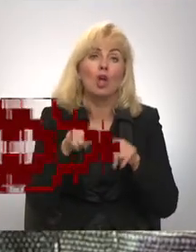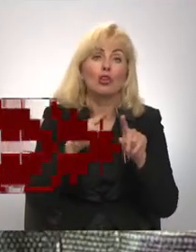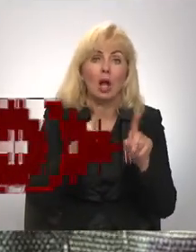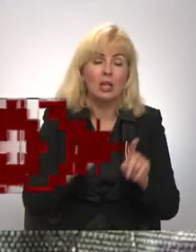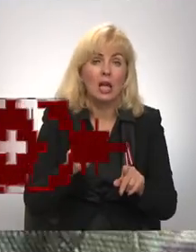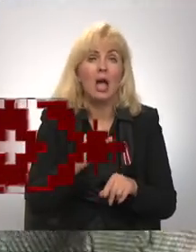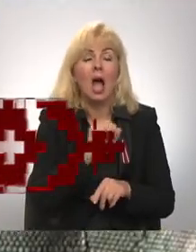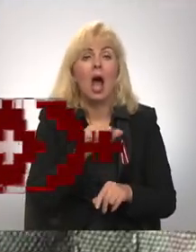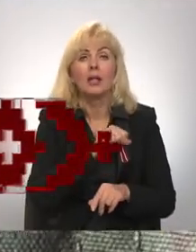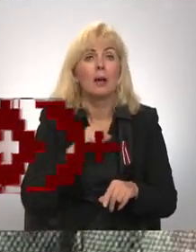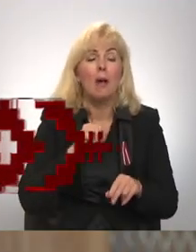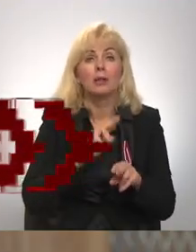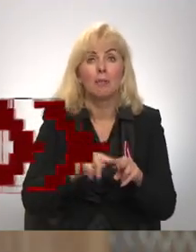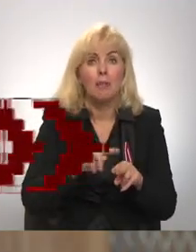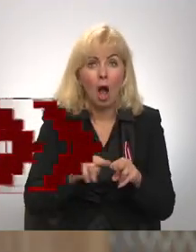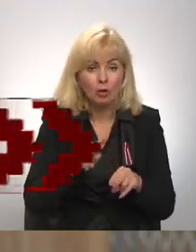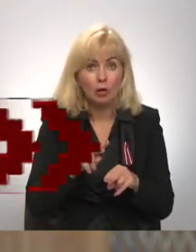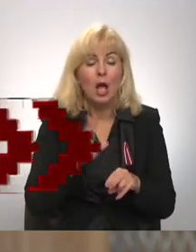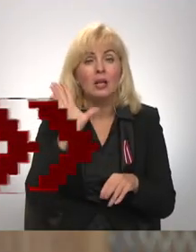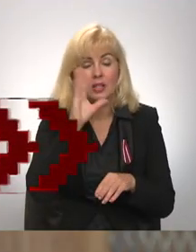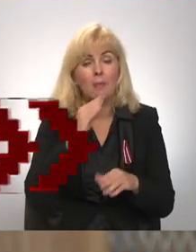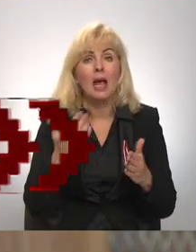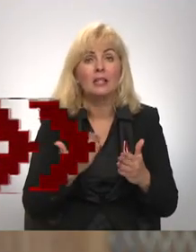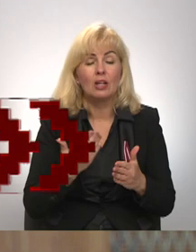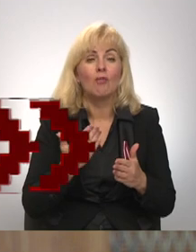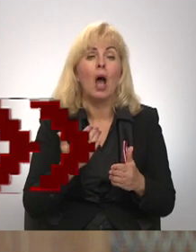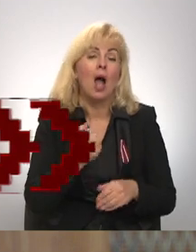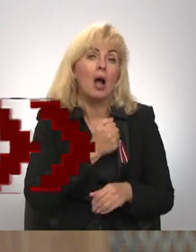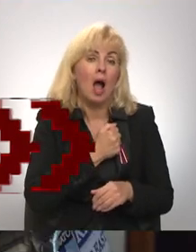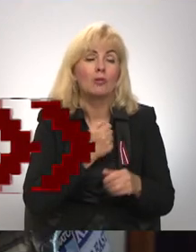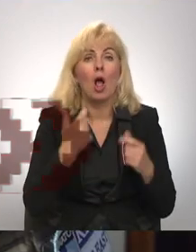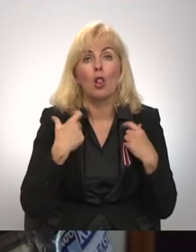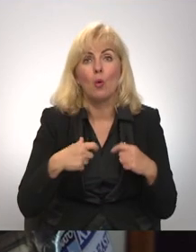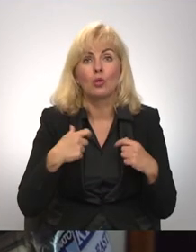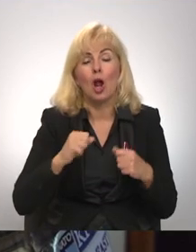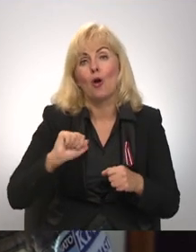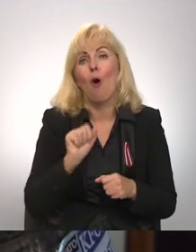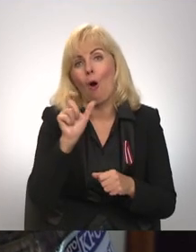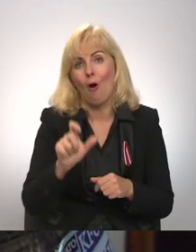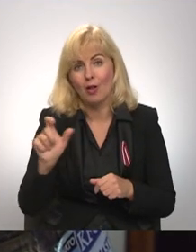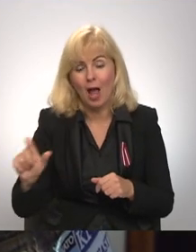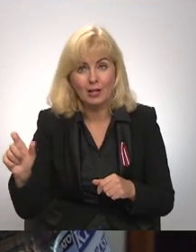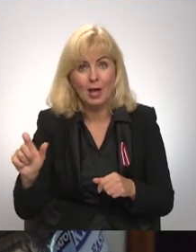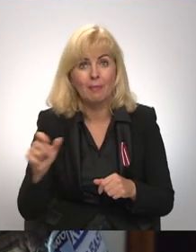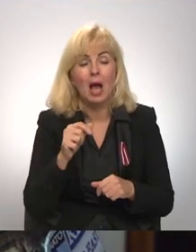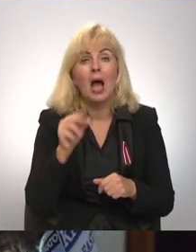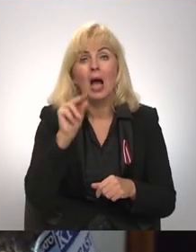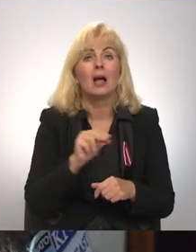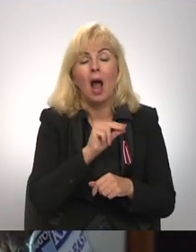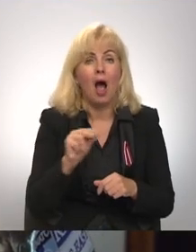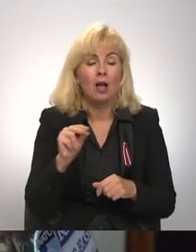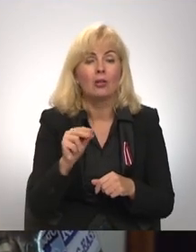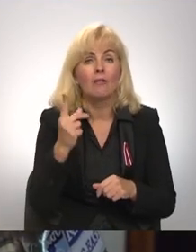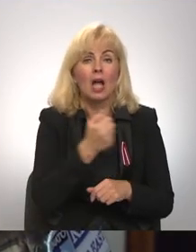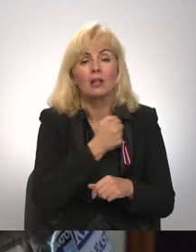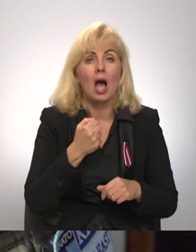pat ir metodiste un sadzīvo zem viena jumta ar katoļu un luterāņu kolēģiem. Kapela armijas bāzēs nav paredzēta vienai